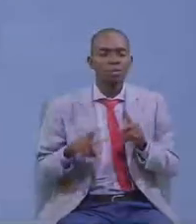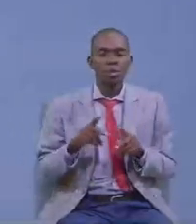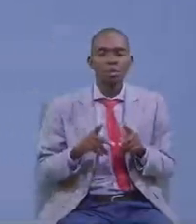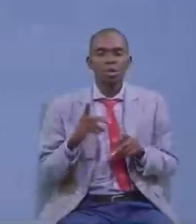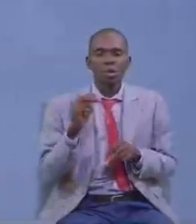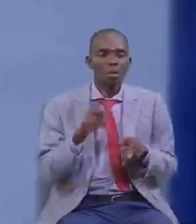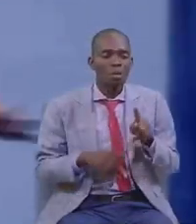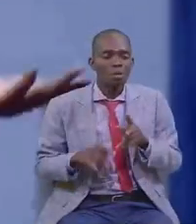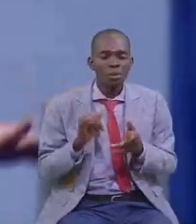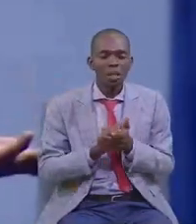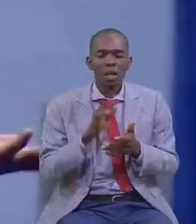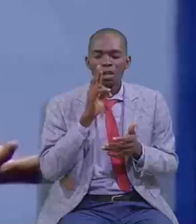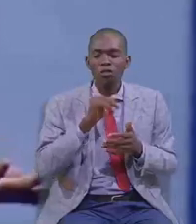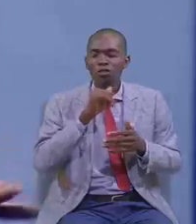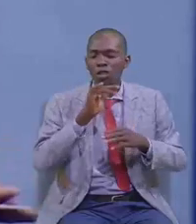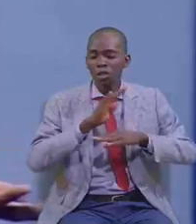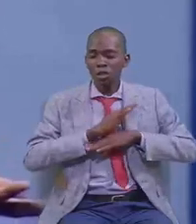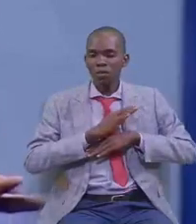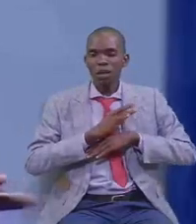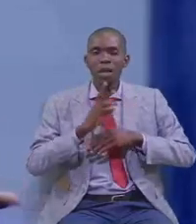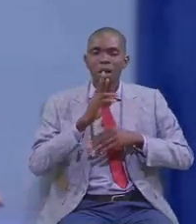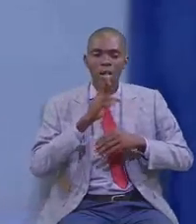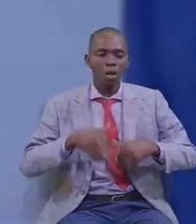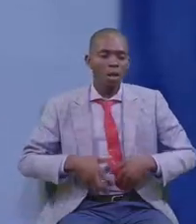Les gens qui sont insatisfaits sont toujours colériques.